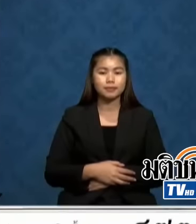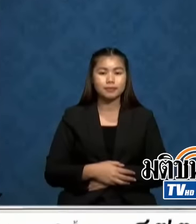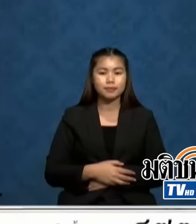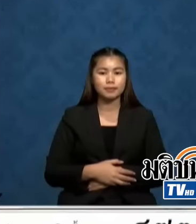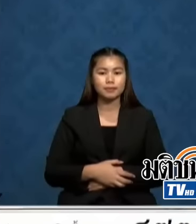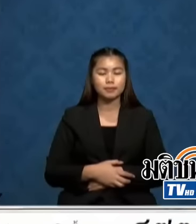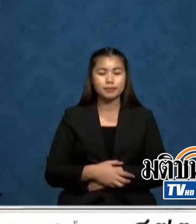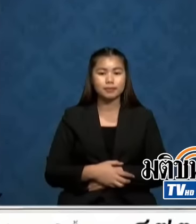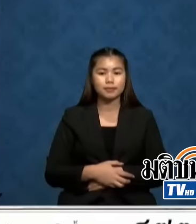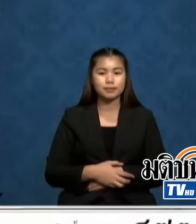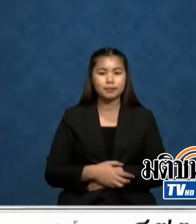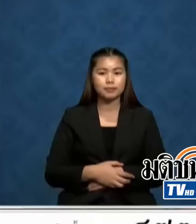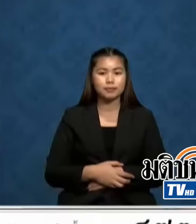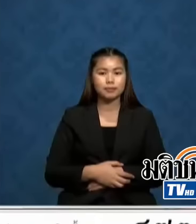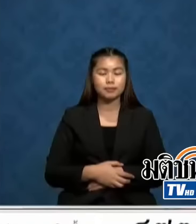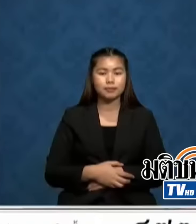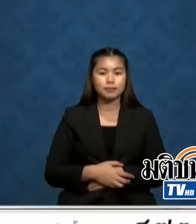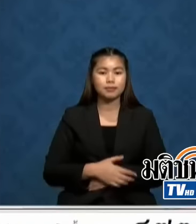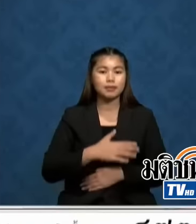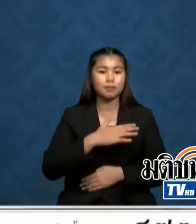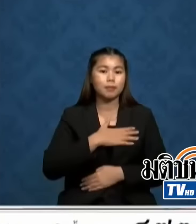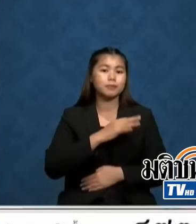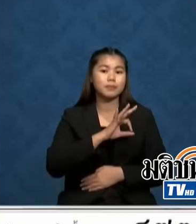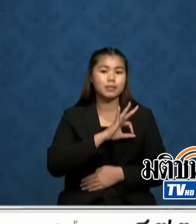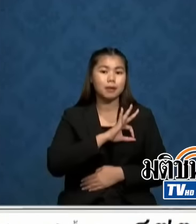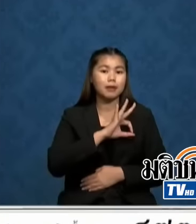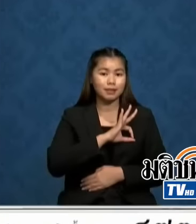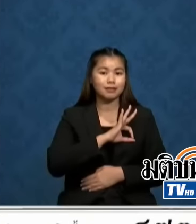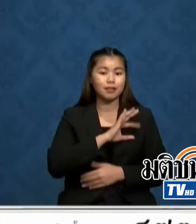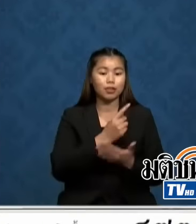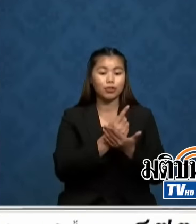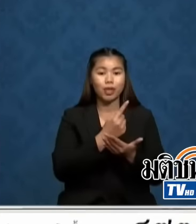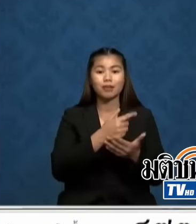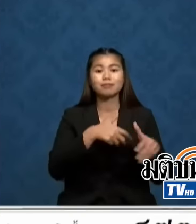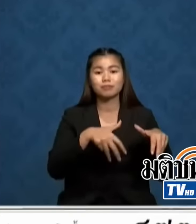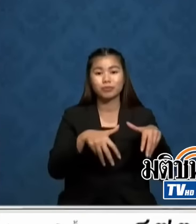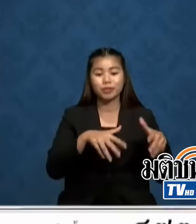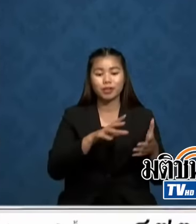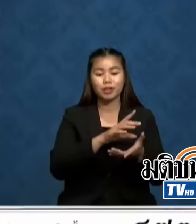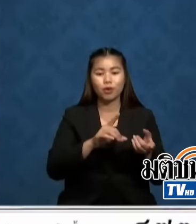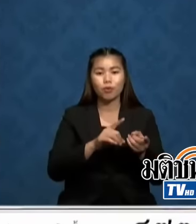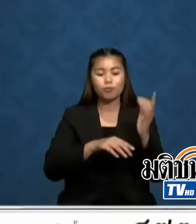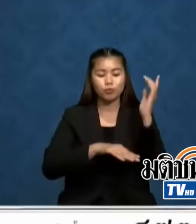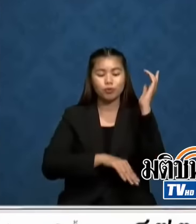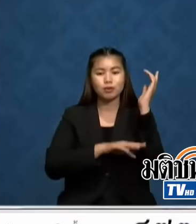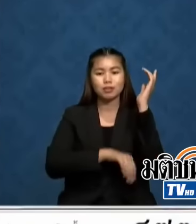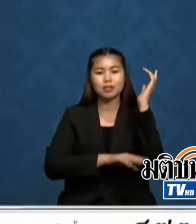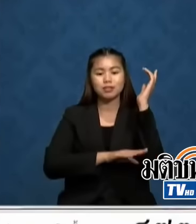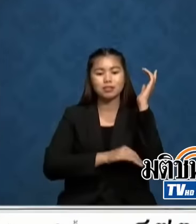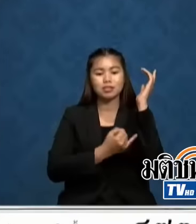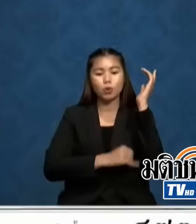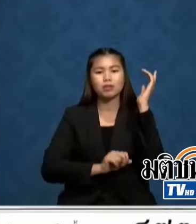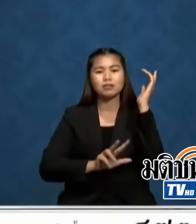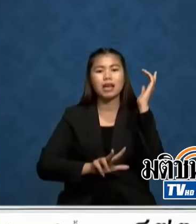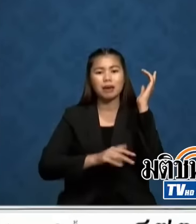ผมในฐานะที่เป็นสมาชิกสภาผู้ไทยราษฎรอยู่ในพื้นที่ 3จังหวัดชายแดนภาค